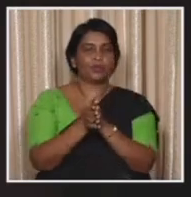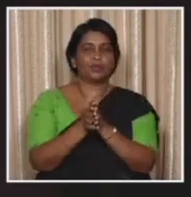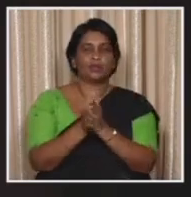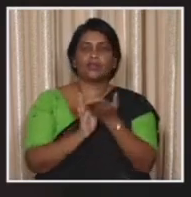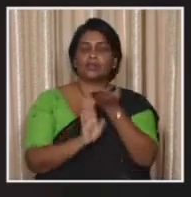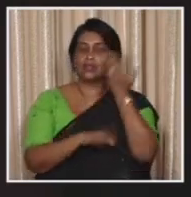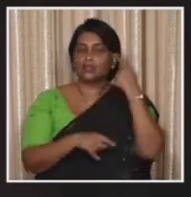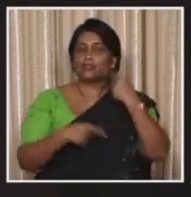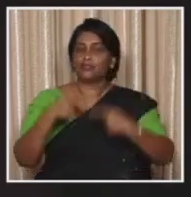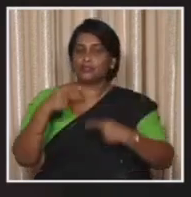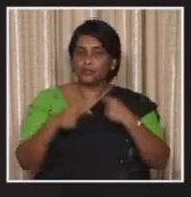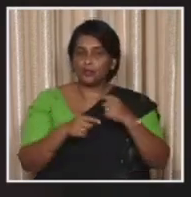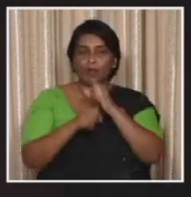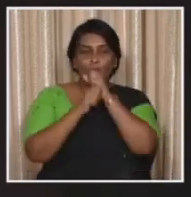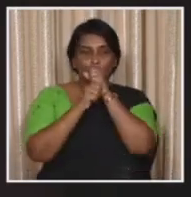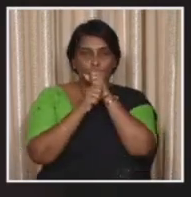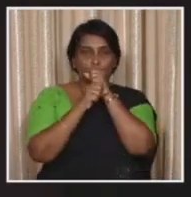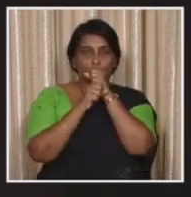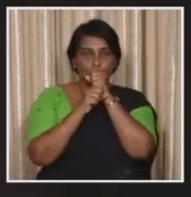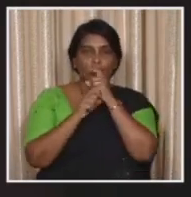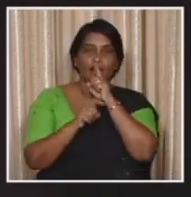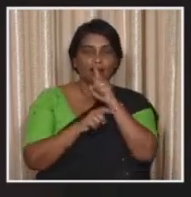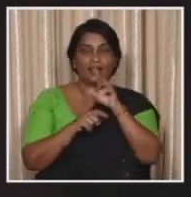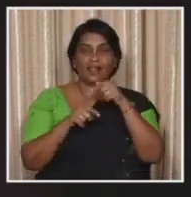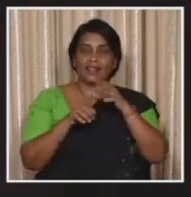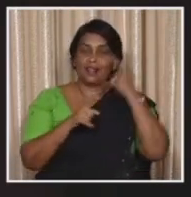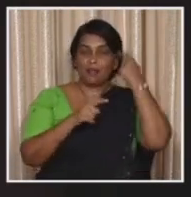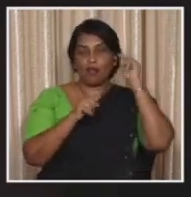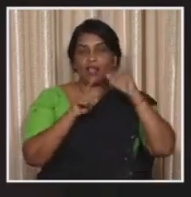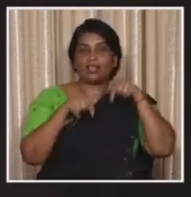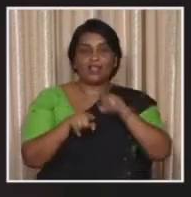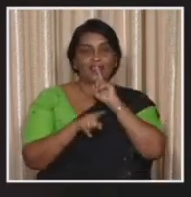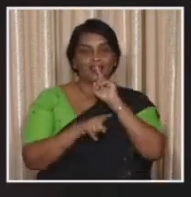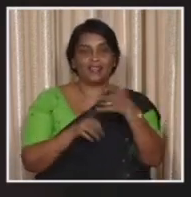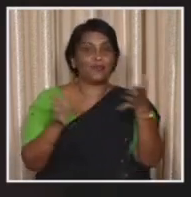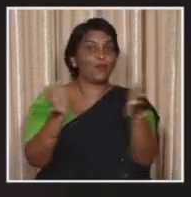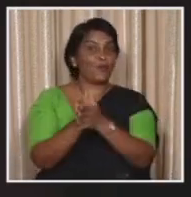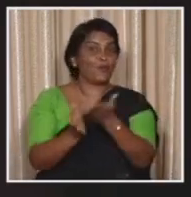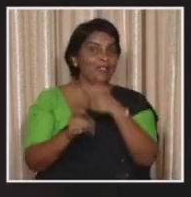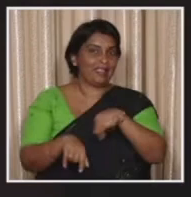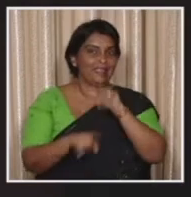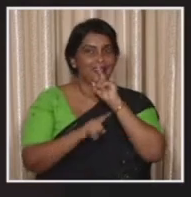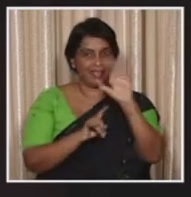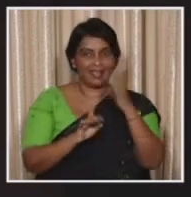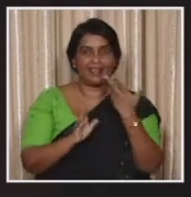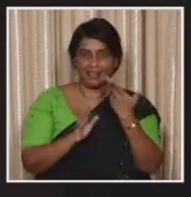දවස්වල මේ විවාදය අර බැලුම ගැන කතා වෙනවා දැන් කියන්න දැන් බැලුම ගැන කියන්න බෑ ඔබතුමාලා කාව ඉන්න නිසා.